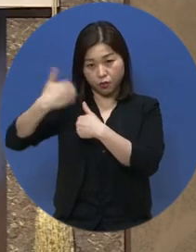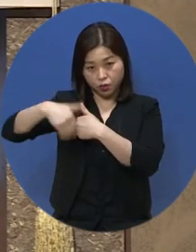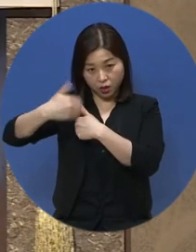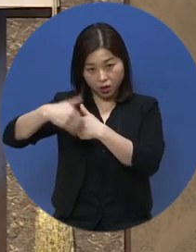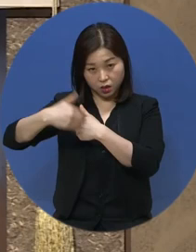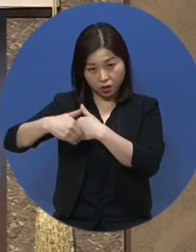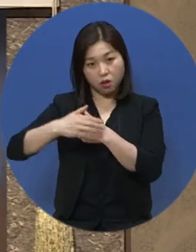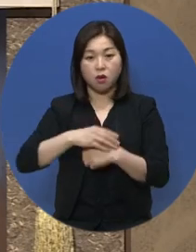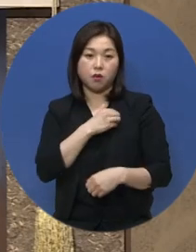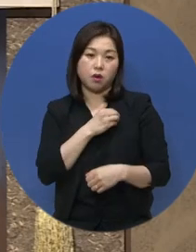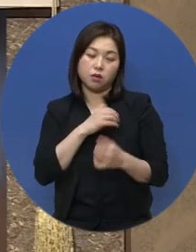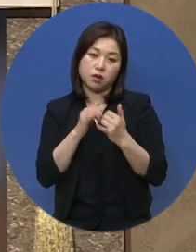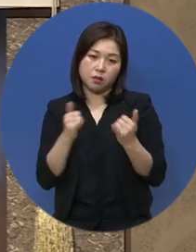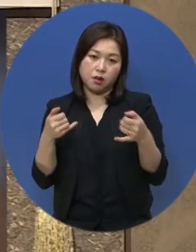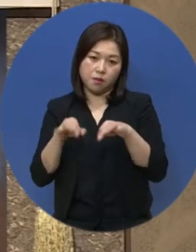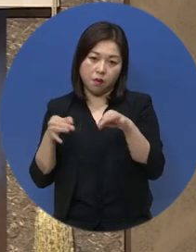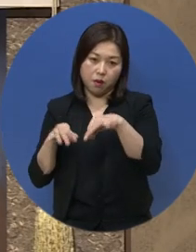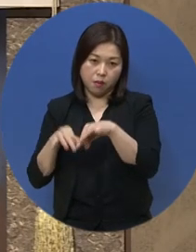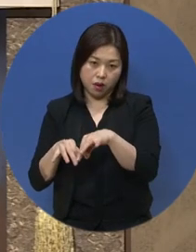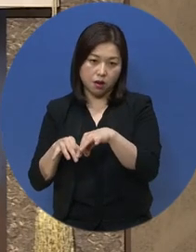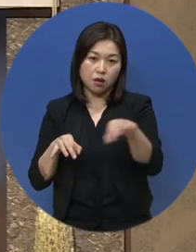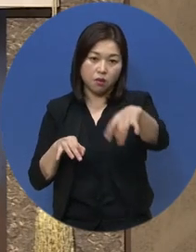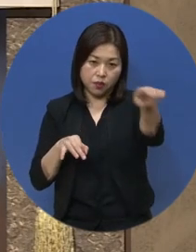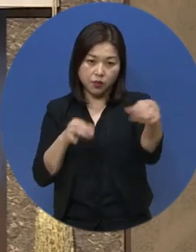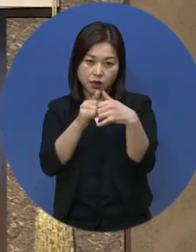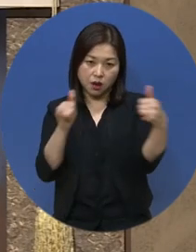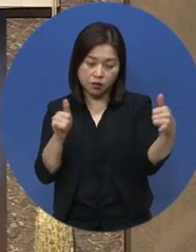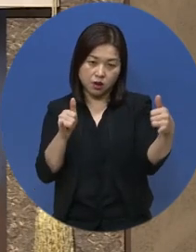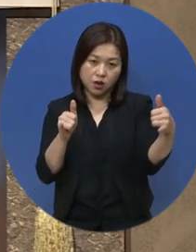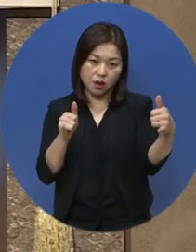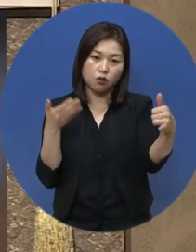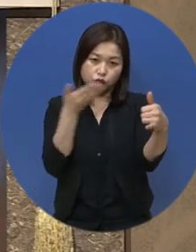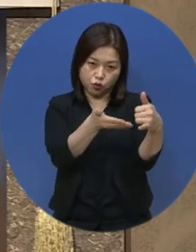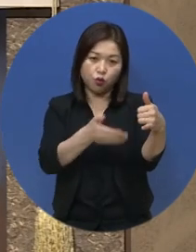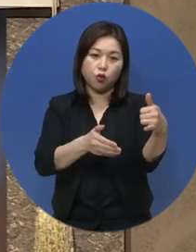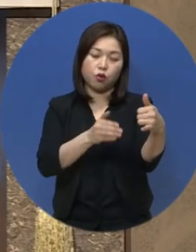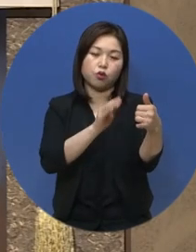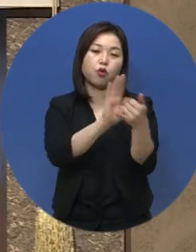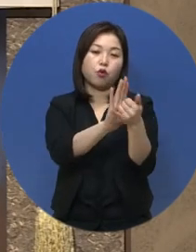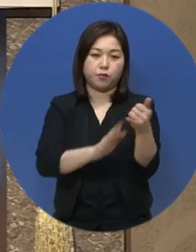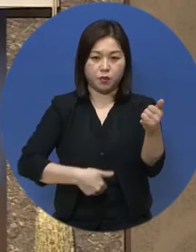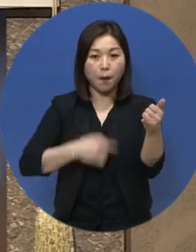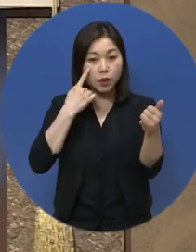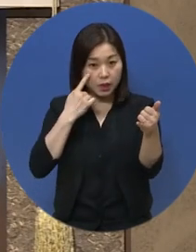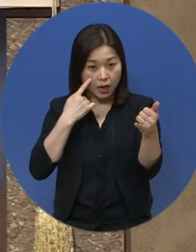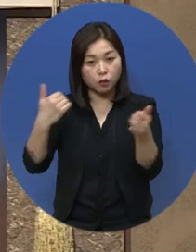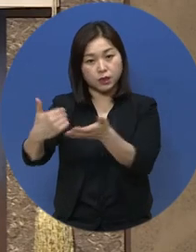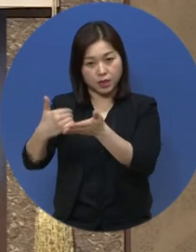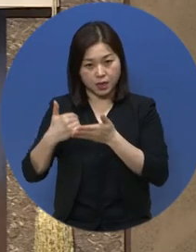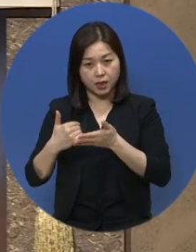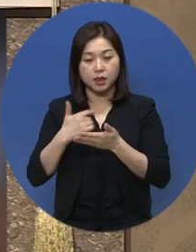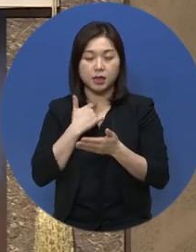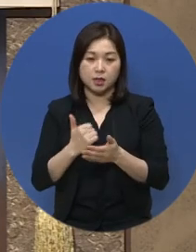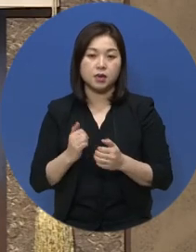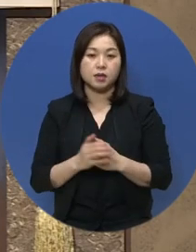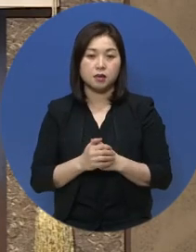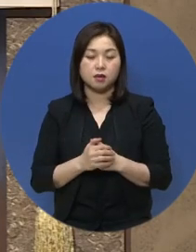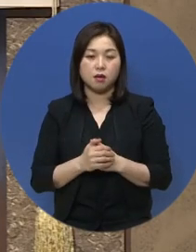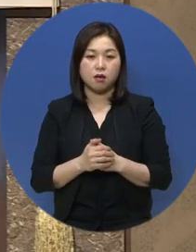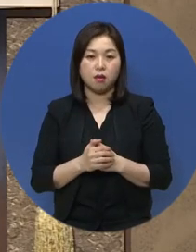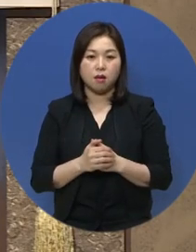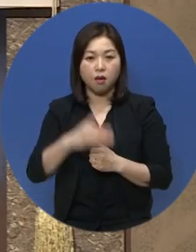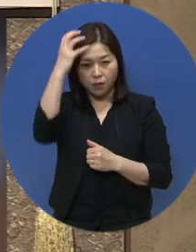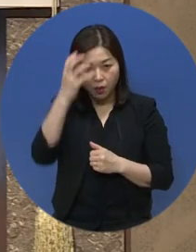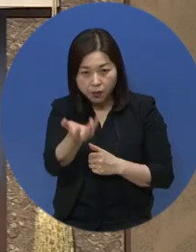모아서 십시일반 기금을 모아서 이분들 좀 도와보자라고 해서 한 분의 제안을 통해서 저희가 기금 마련을